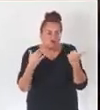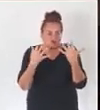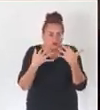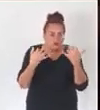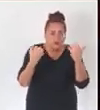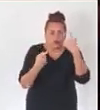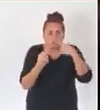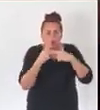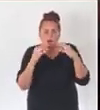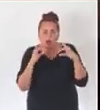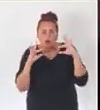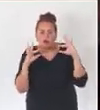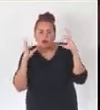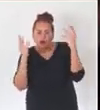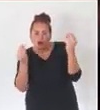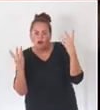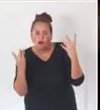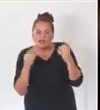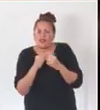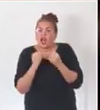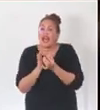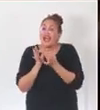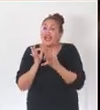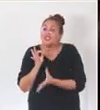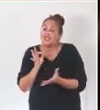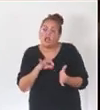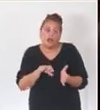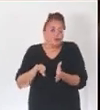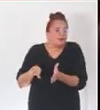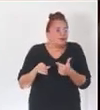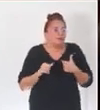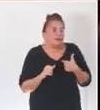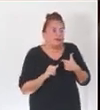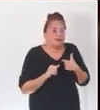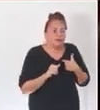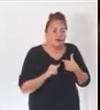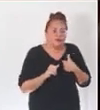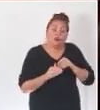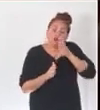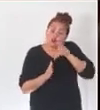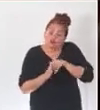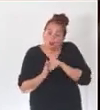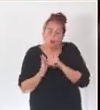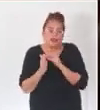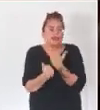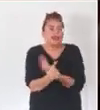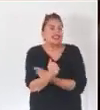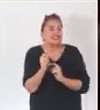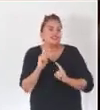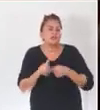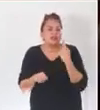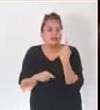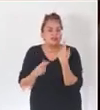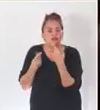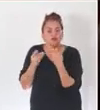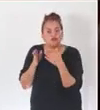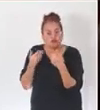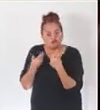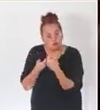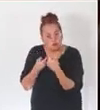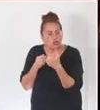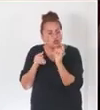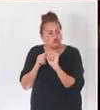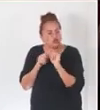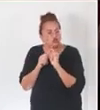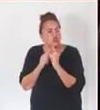climat, pour ensuite s'asseoir sur les résultats, ne donner aucune suite, voire même pour les cahiers de doléances, ne même pas permettre l'accès des personnes aux résultats de